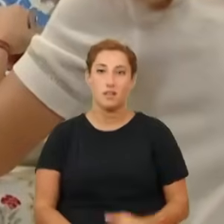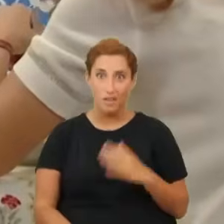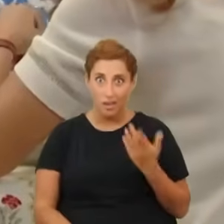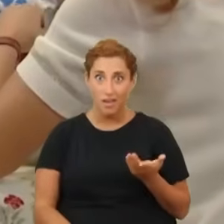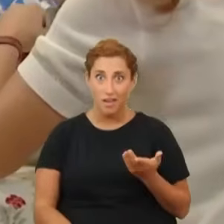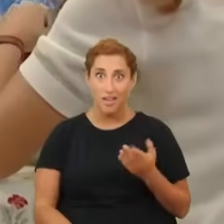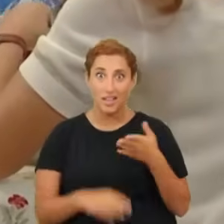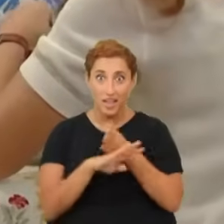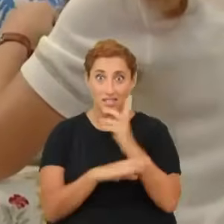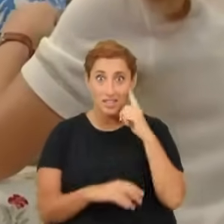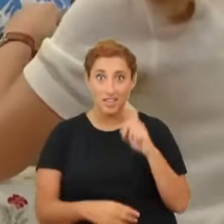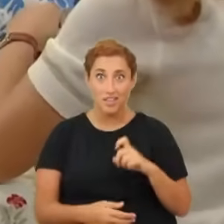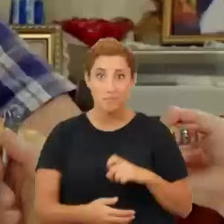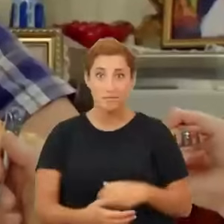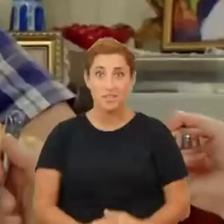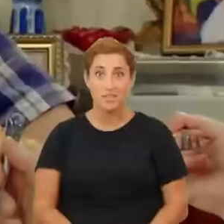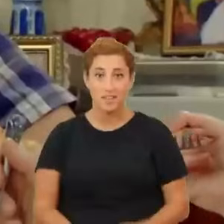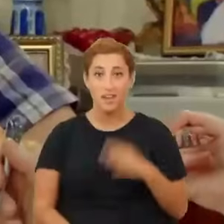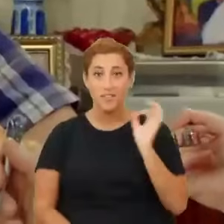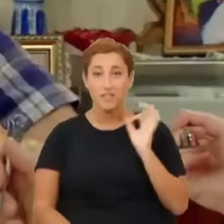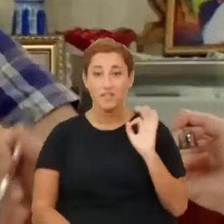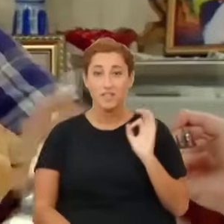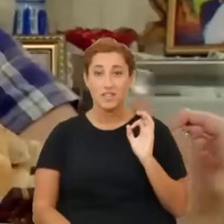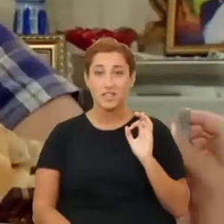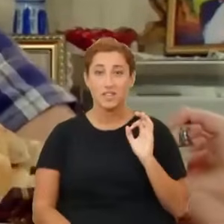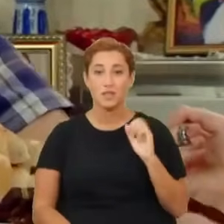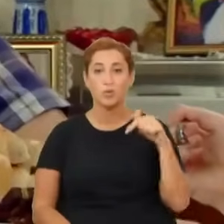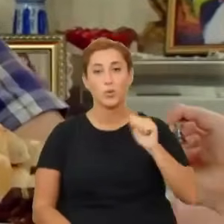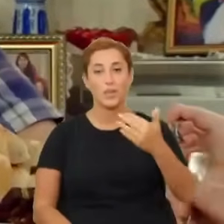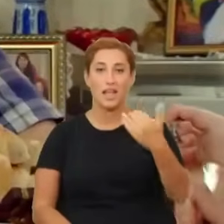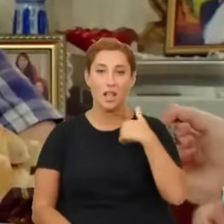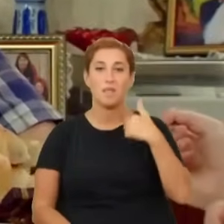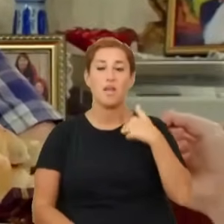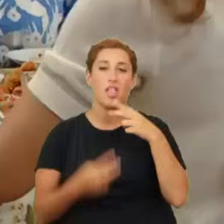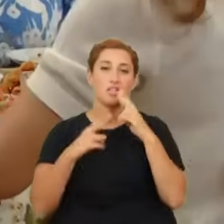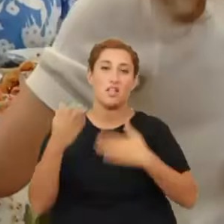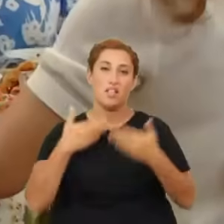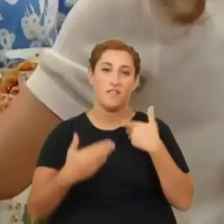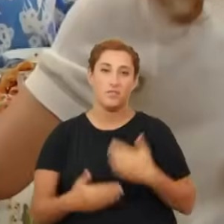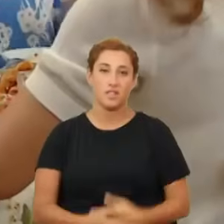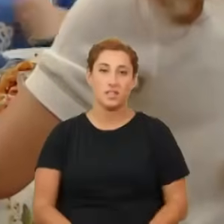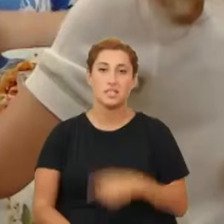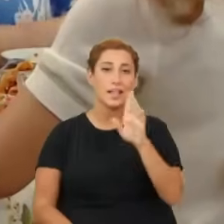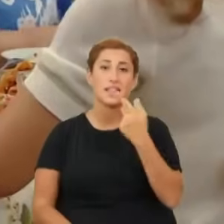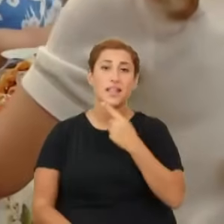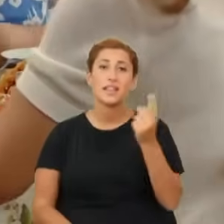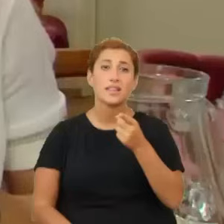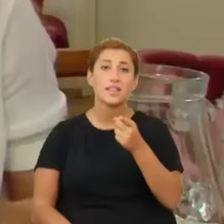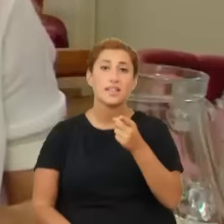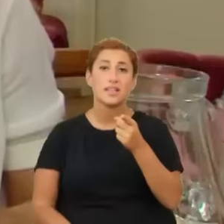Ya, gerçekten mi? Evet, evet. Bugün geldi, bana açıldı ya. Sen ne